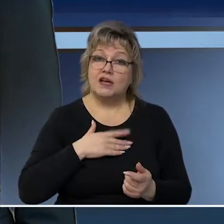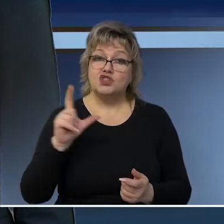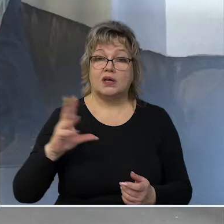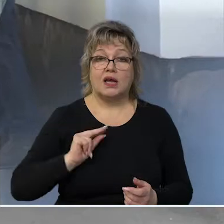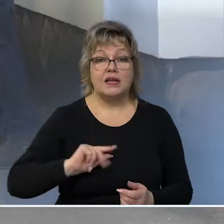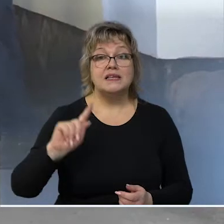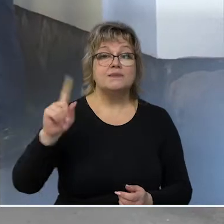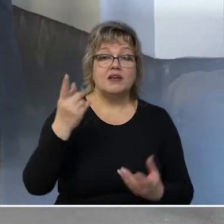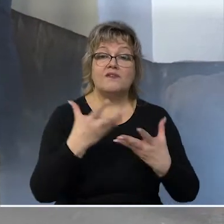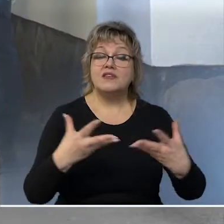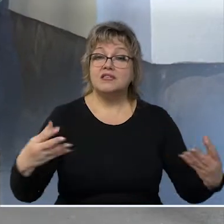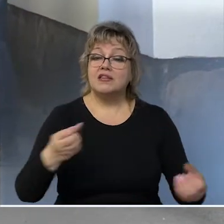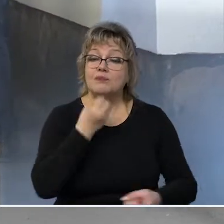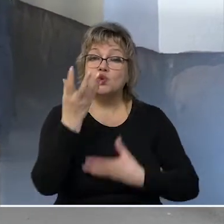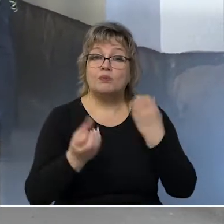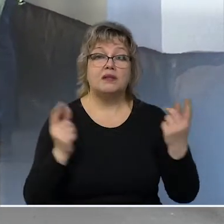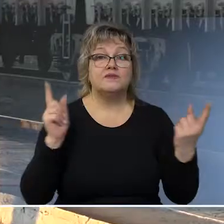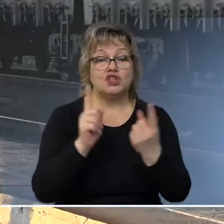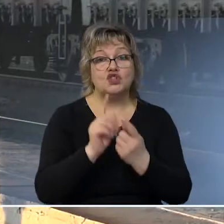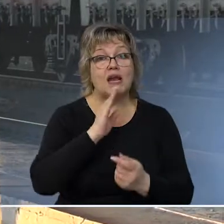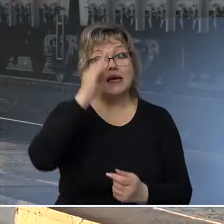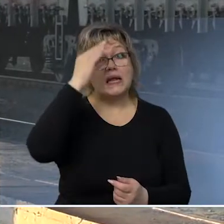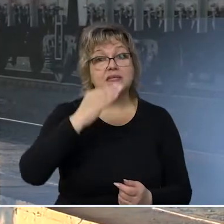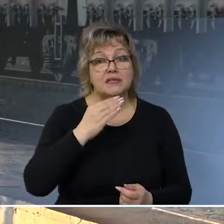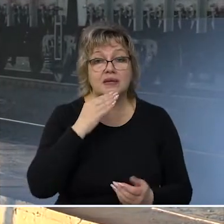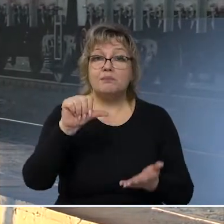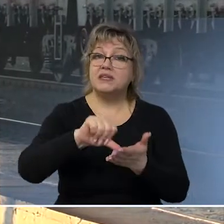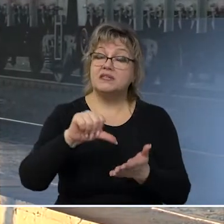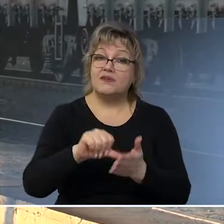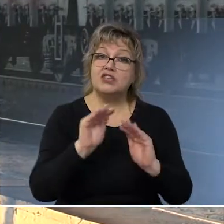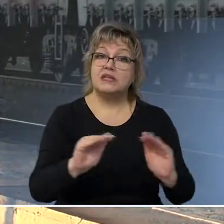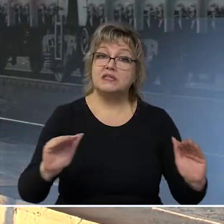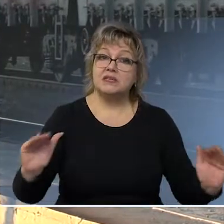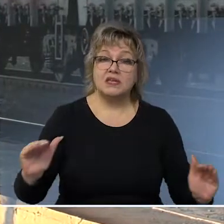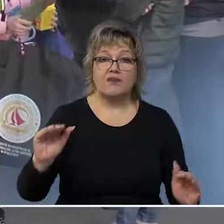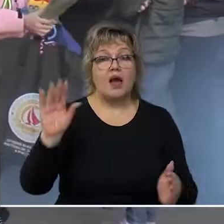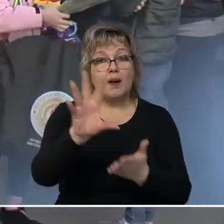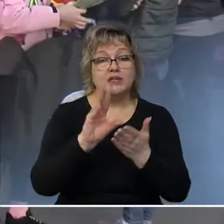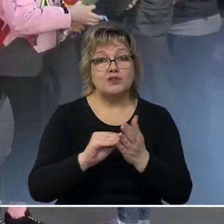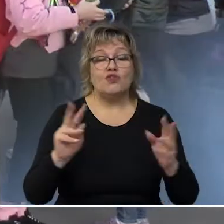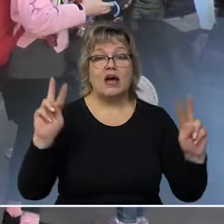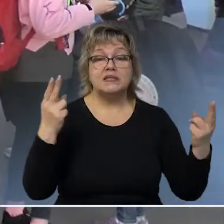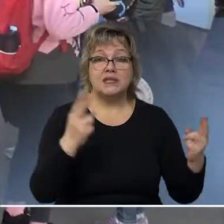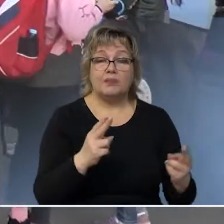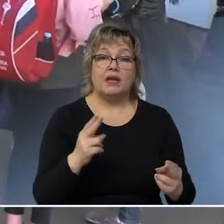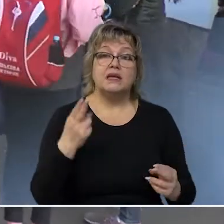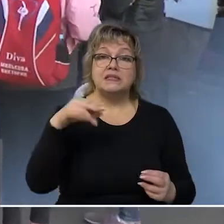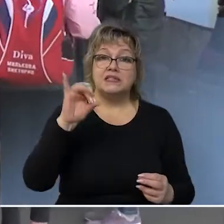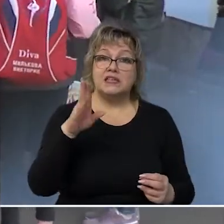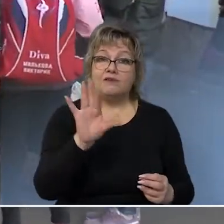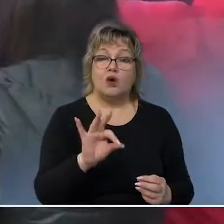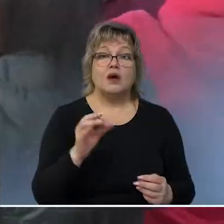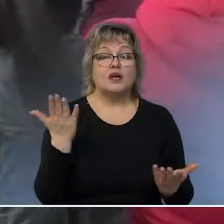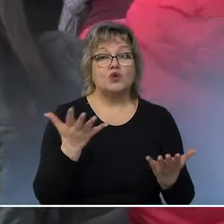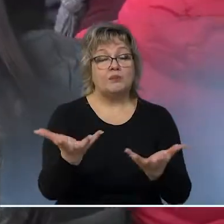наши коллеги. С первыми весенними тюльпанами встречали родители, представители детского образцового ансамбля танца